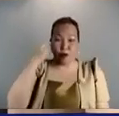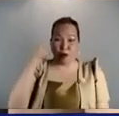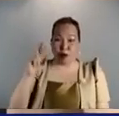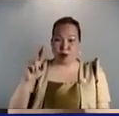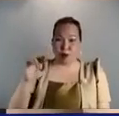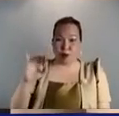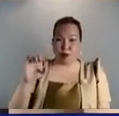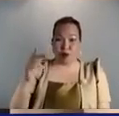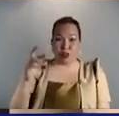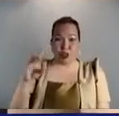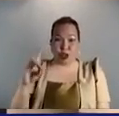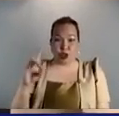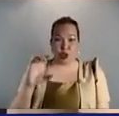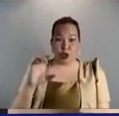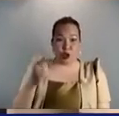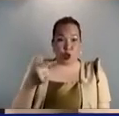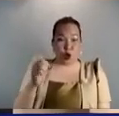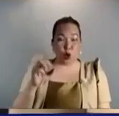Mayor ng ano, di ba? Ormoc.